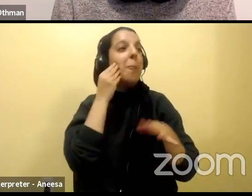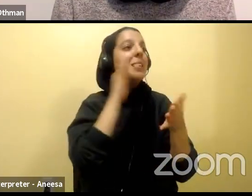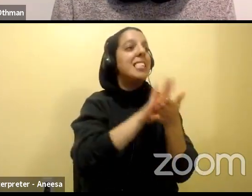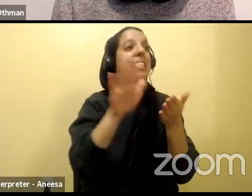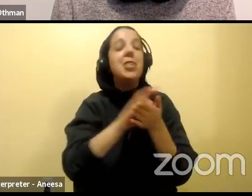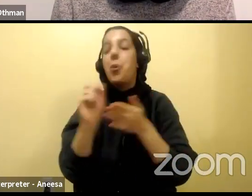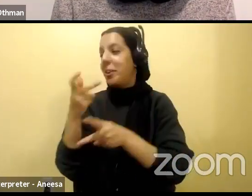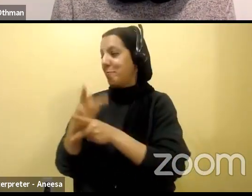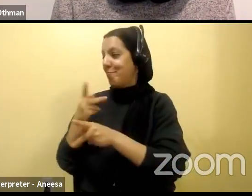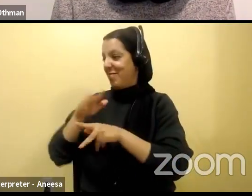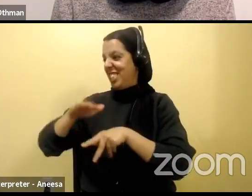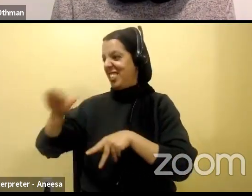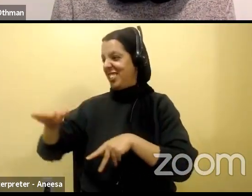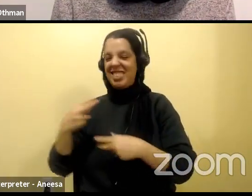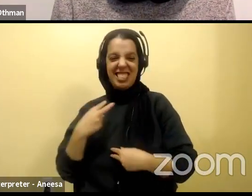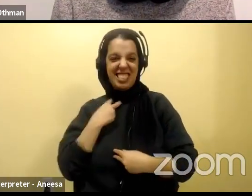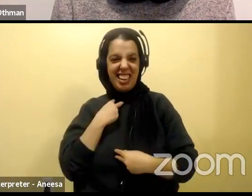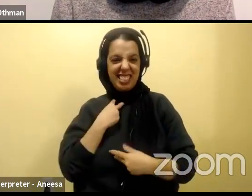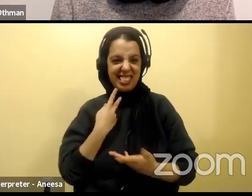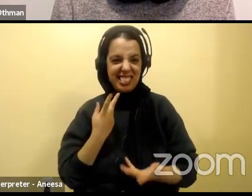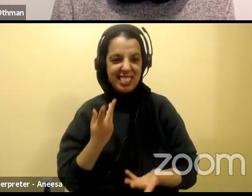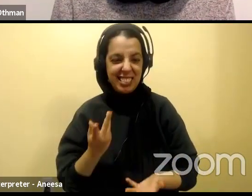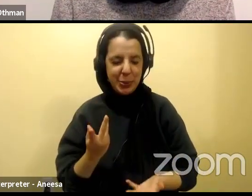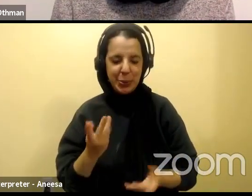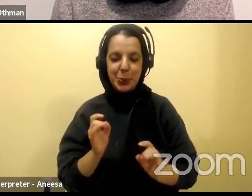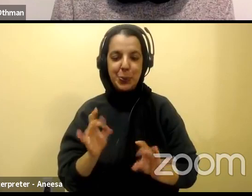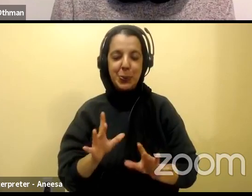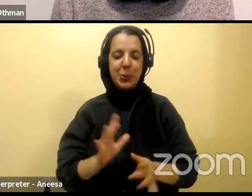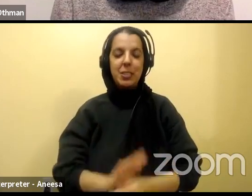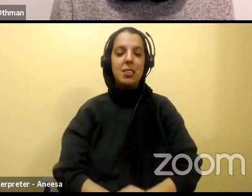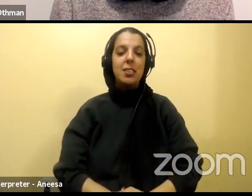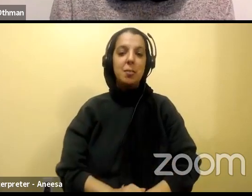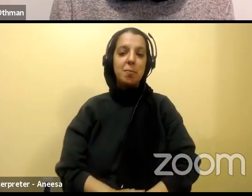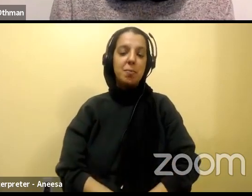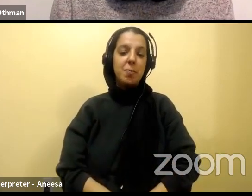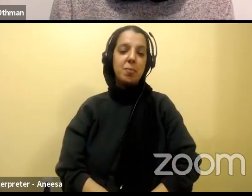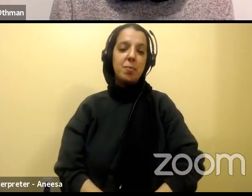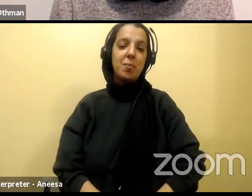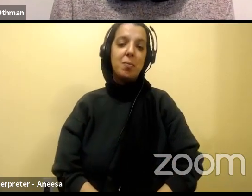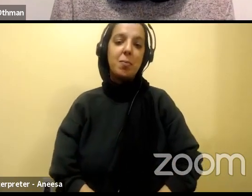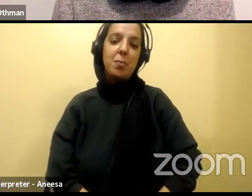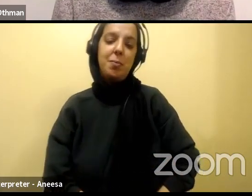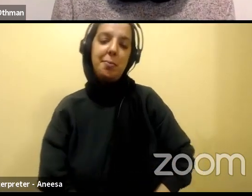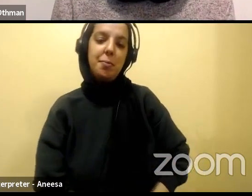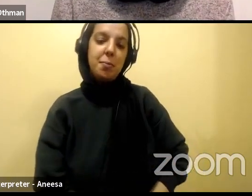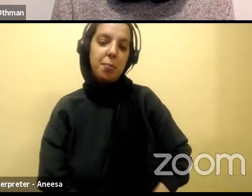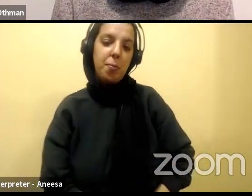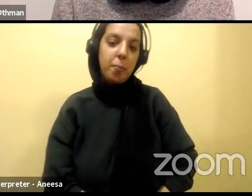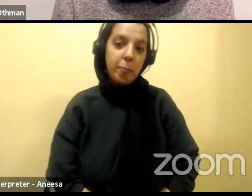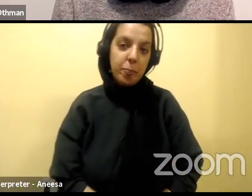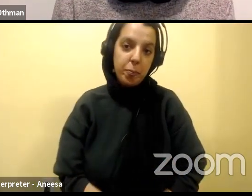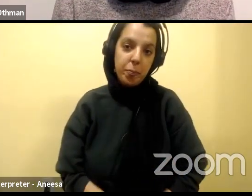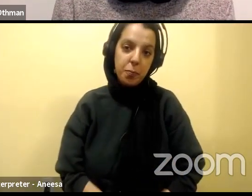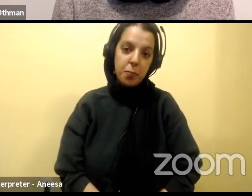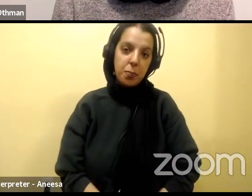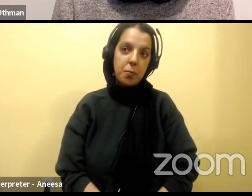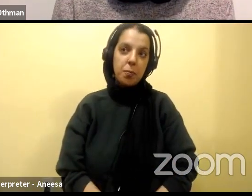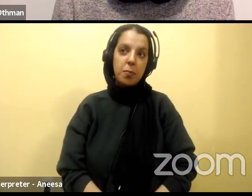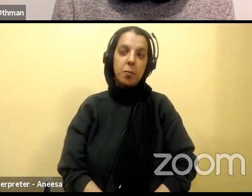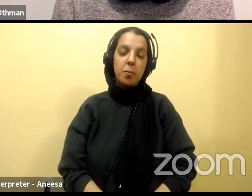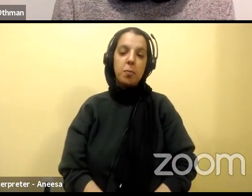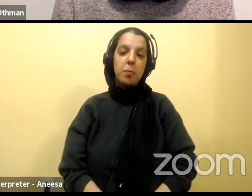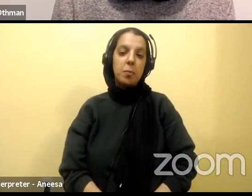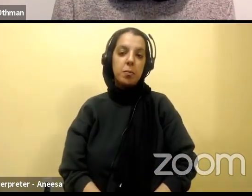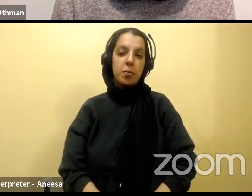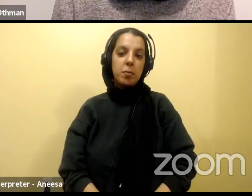بعد هذا الحمد لله قدرنا نحصل على كرسيتين من متبرع، كرسي إلي وكرسي لجوزي. بهالوقت هذا نحن